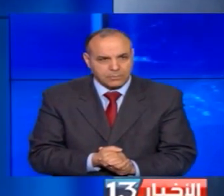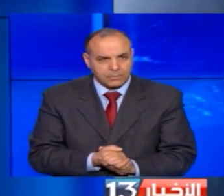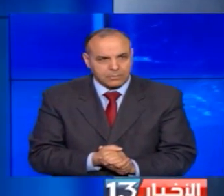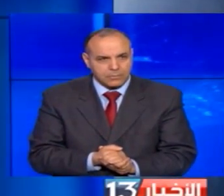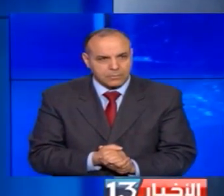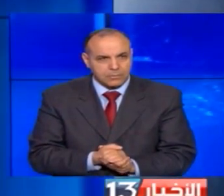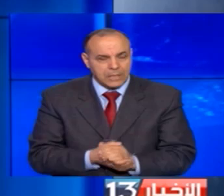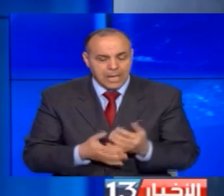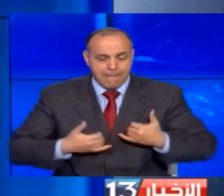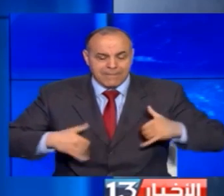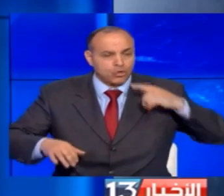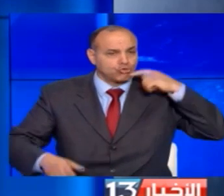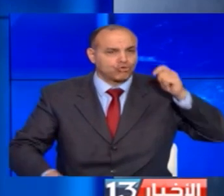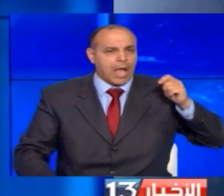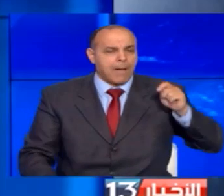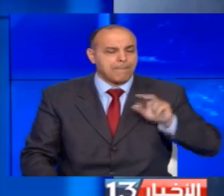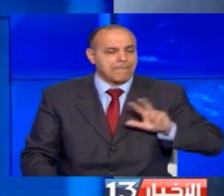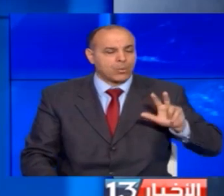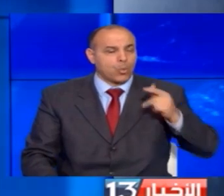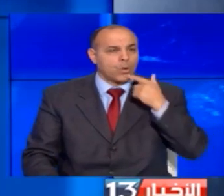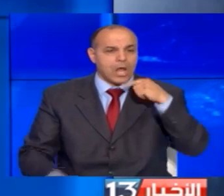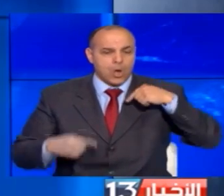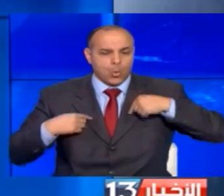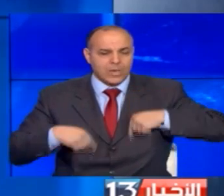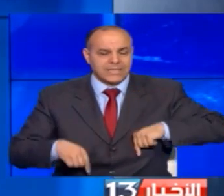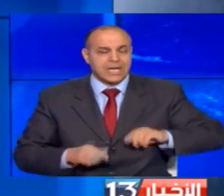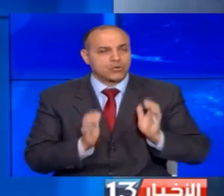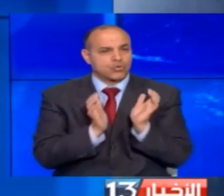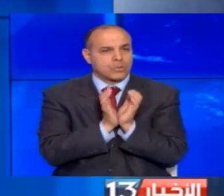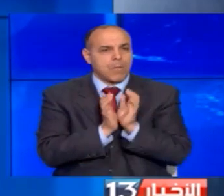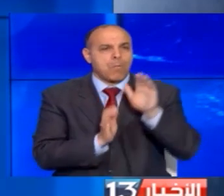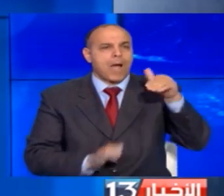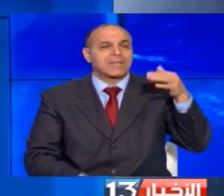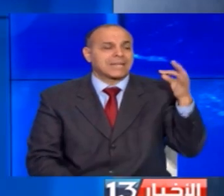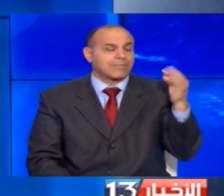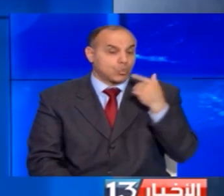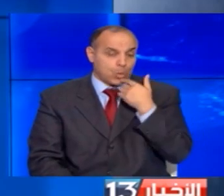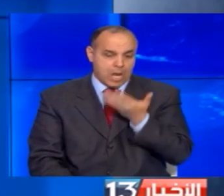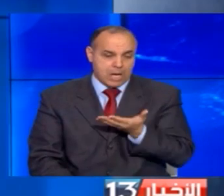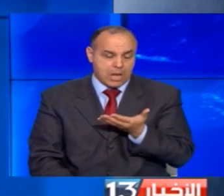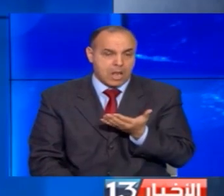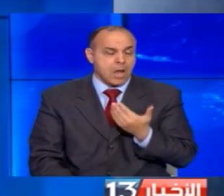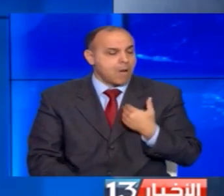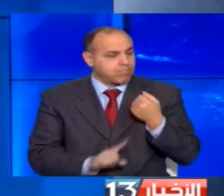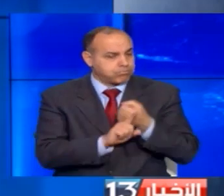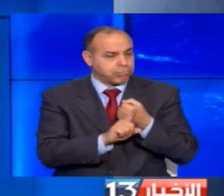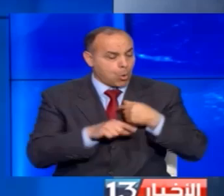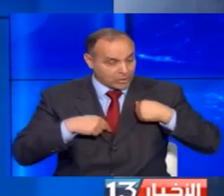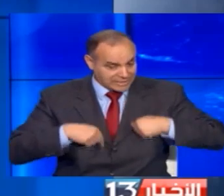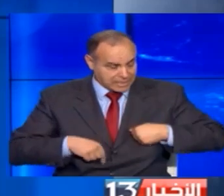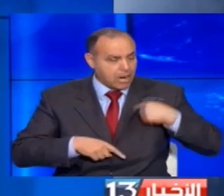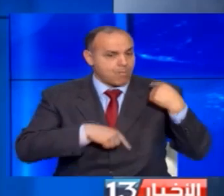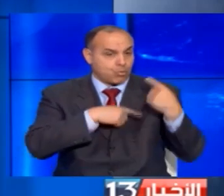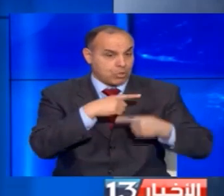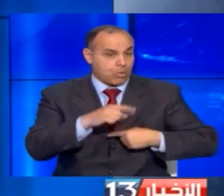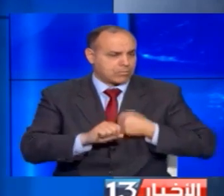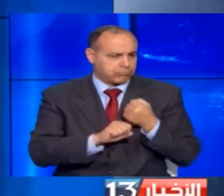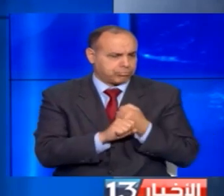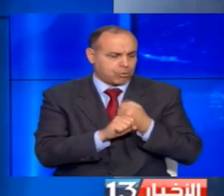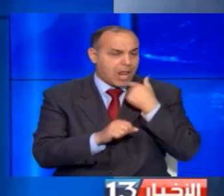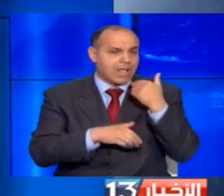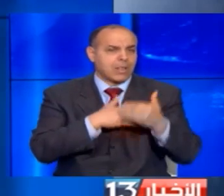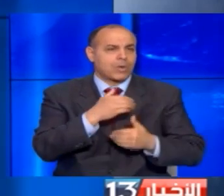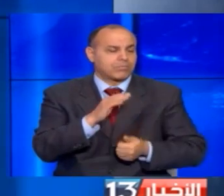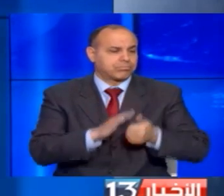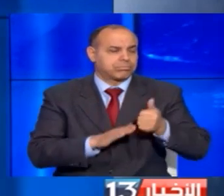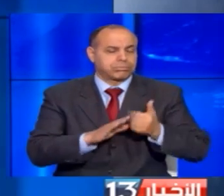إلى مجلس نواب الشعب، حيث أكد وزير الشؤون الاجتماعية محمد الطرابلسي أن جهود الوزارة متواصلة لتطوير